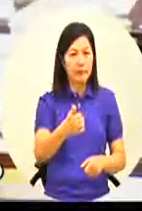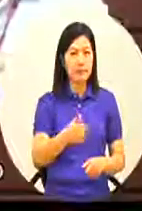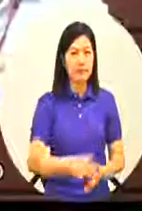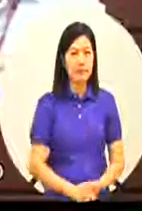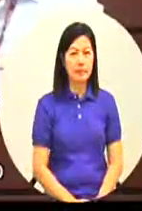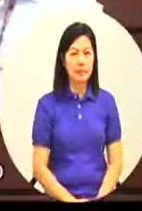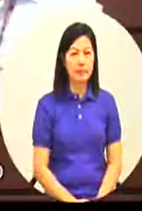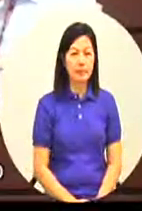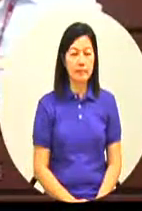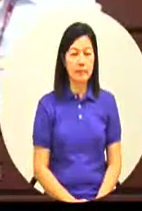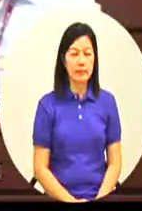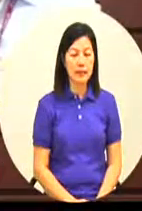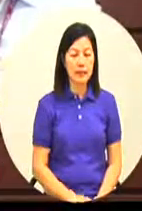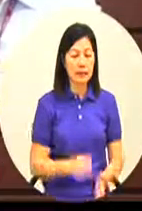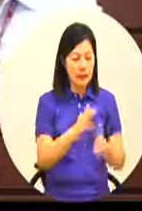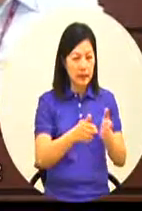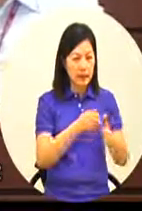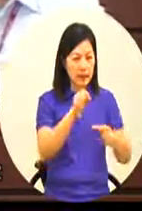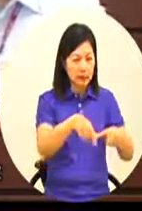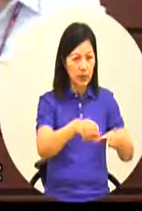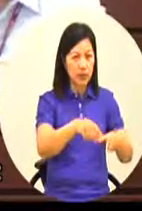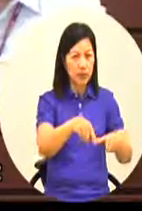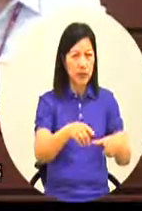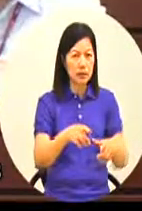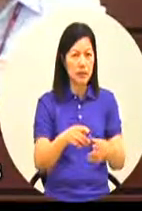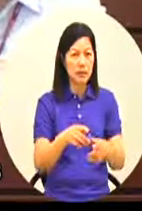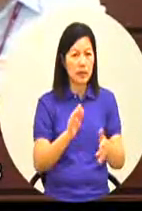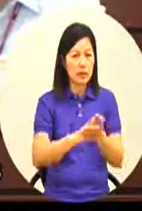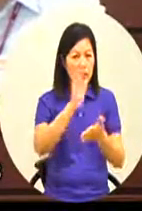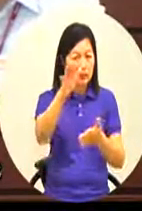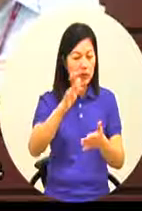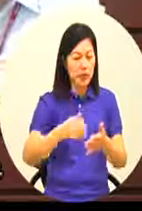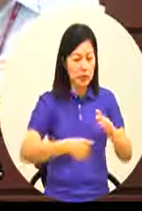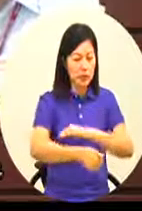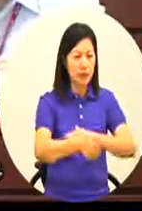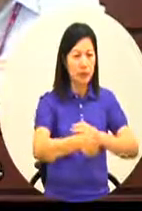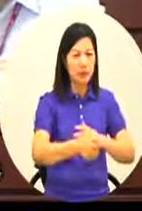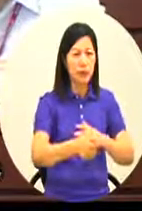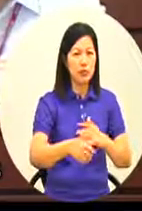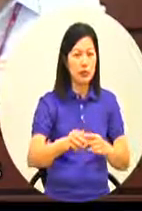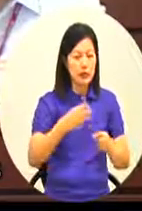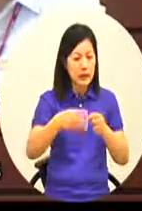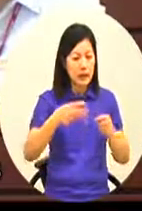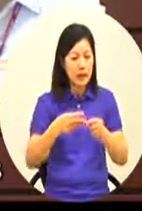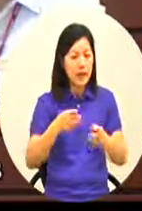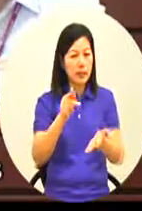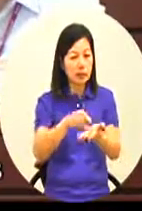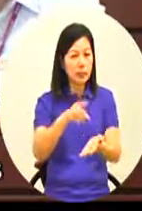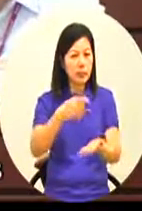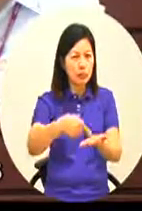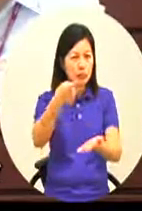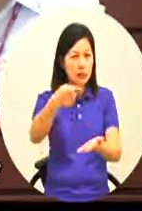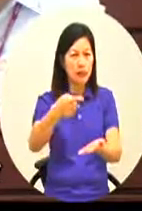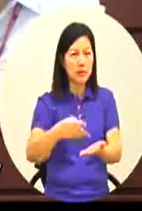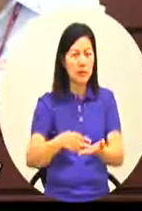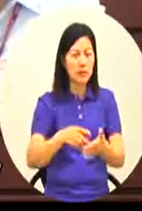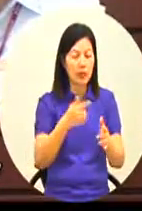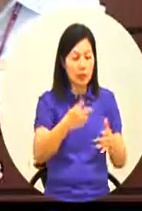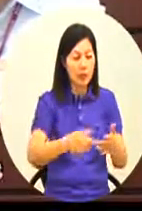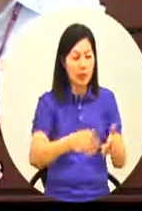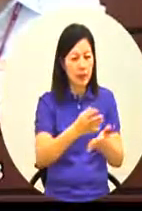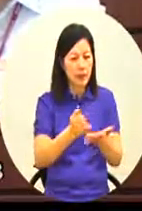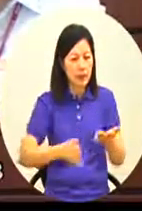的部分针对未来新的入住，因为它原则上是三年一租了，那很多是长期的，那有些慢慢置换掉，有些